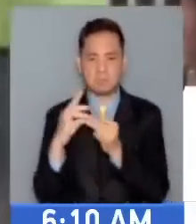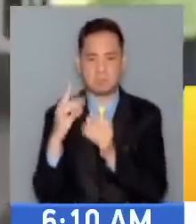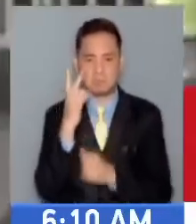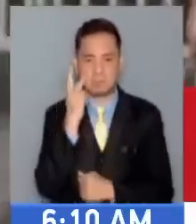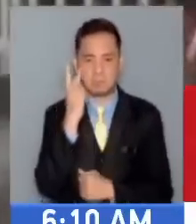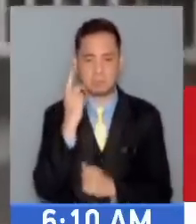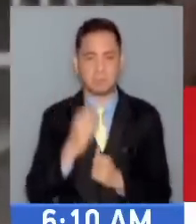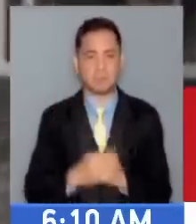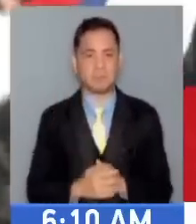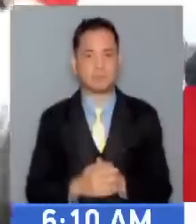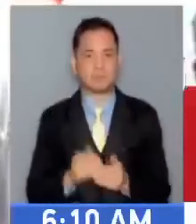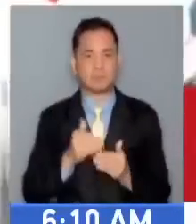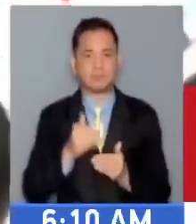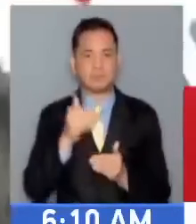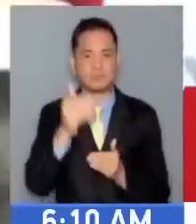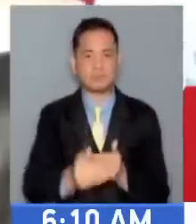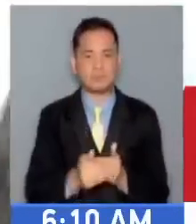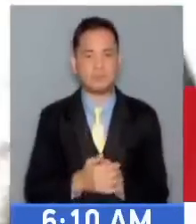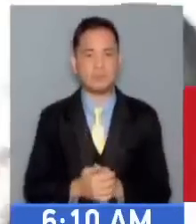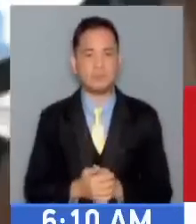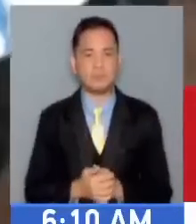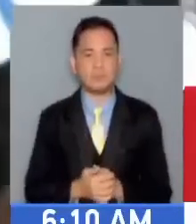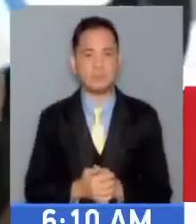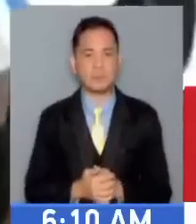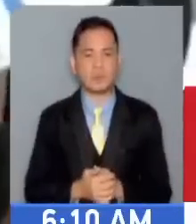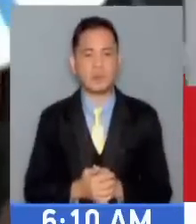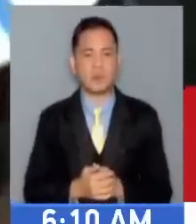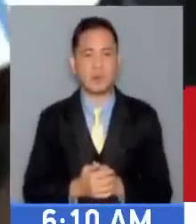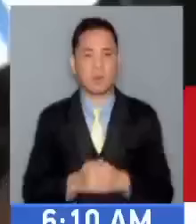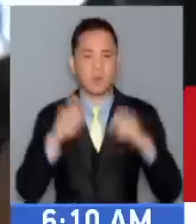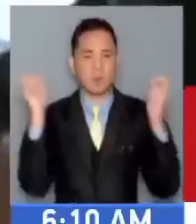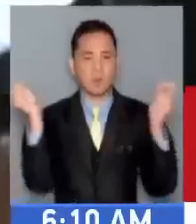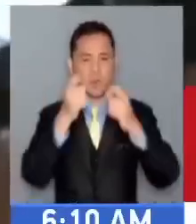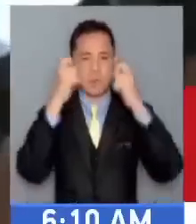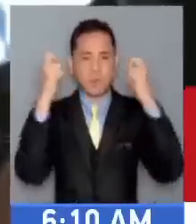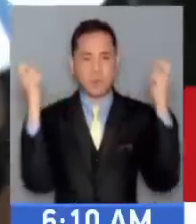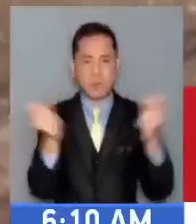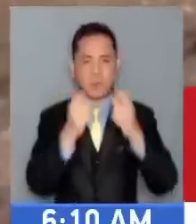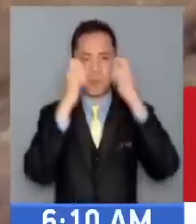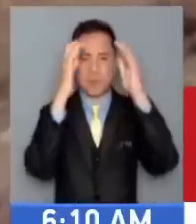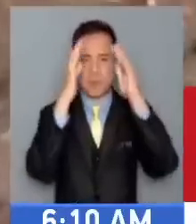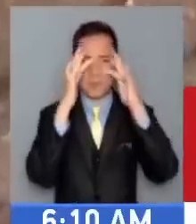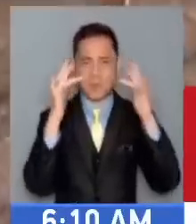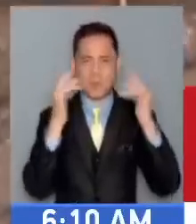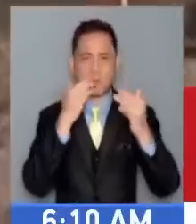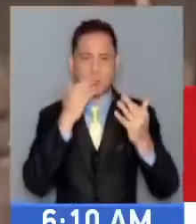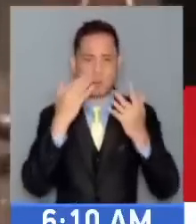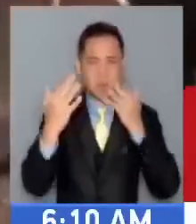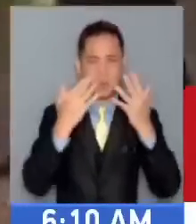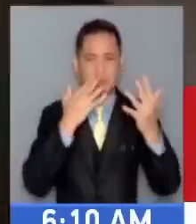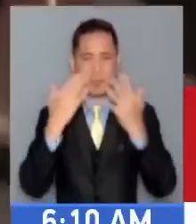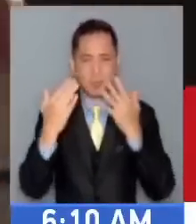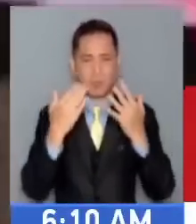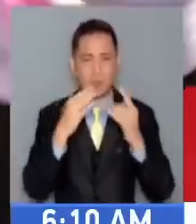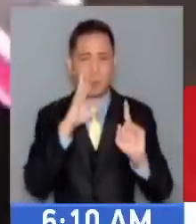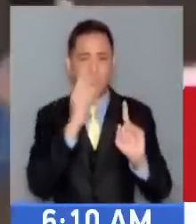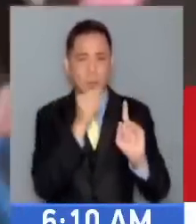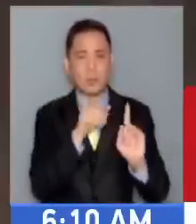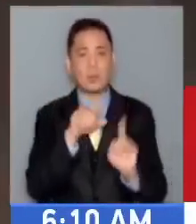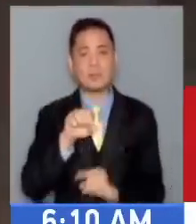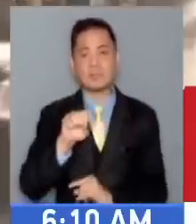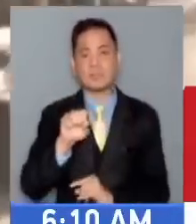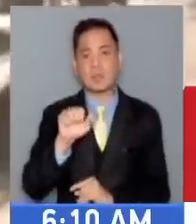Makulay at masaya ang pagdiriwang ng kapistahan ni San Juan Bautista sa Balayan, Batangas